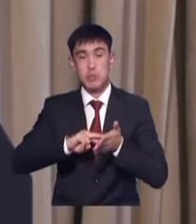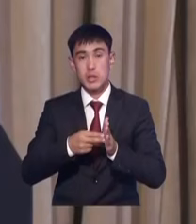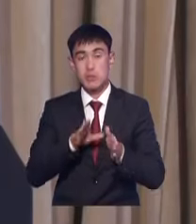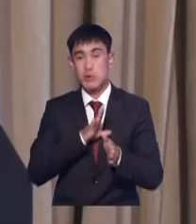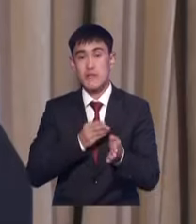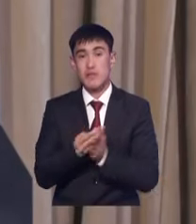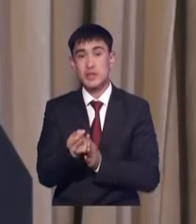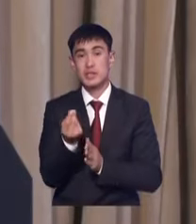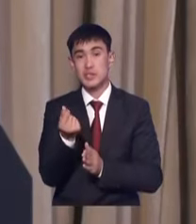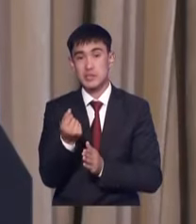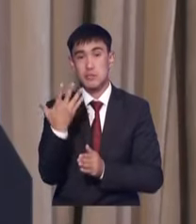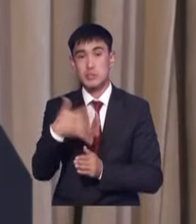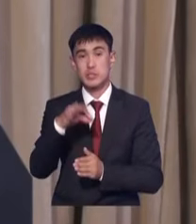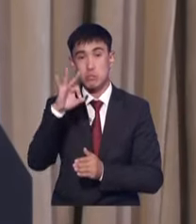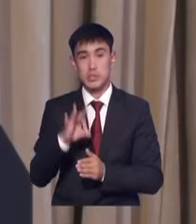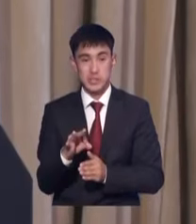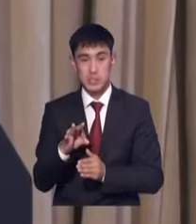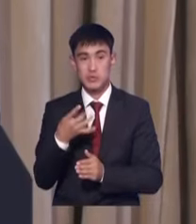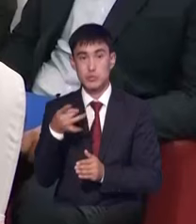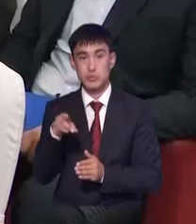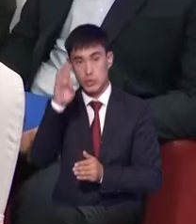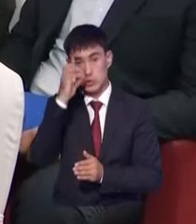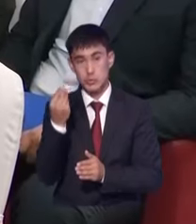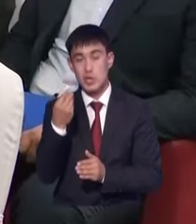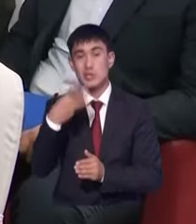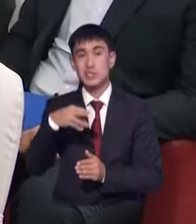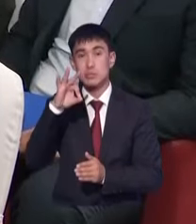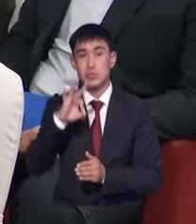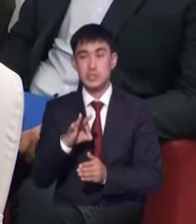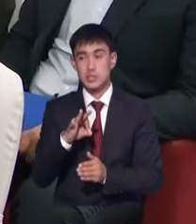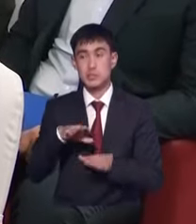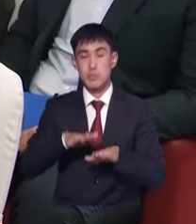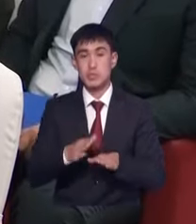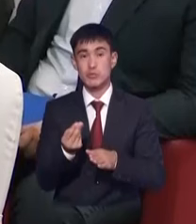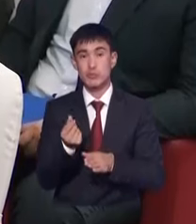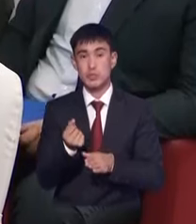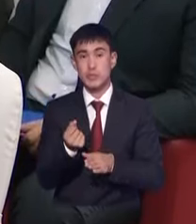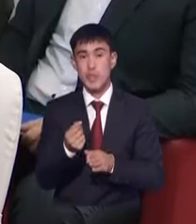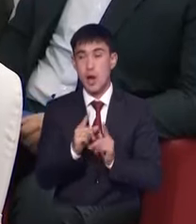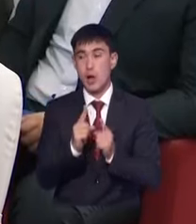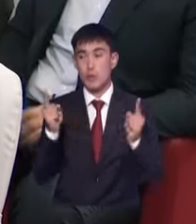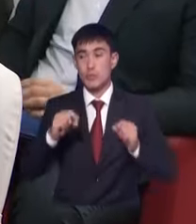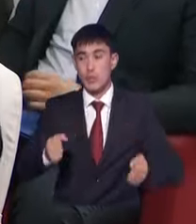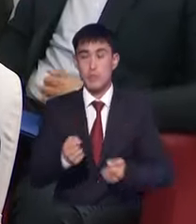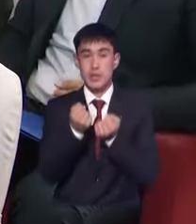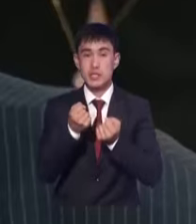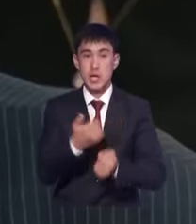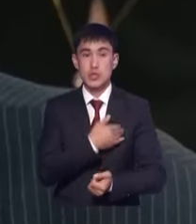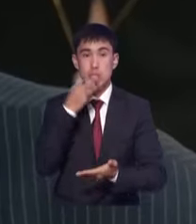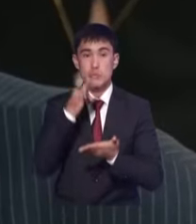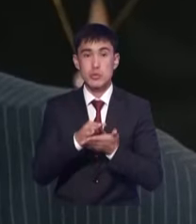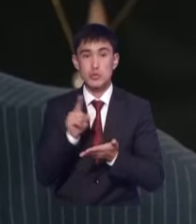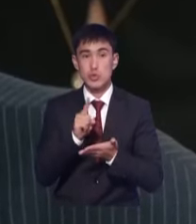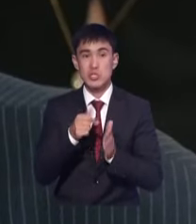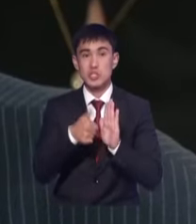были выделены средства 50% из республиканского, 30% из местного бюджета. Это огромная поддержка. Хочу отметить,